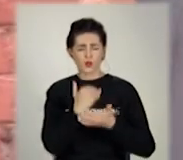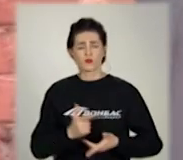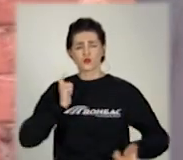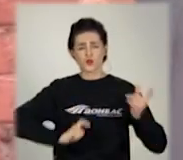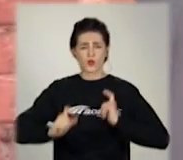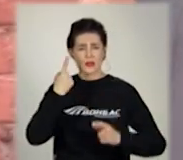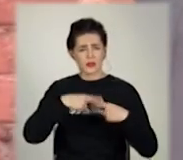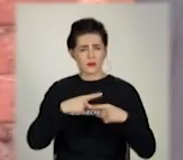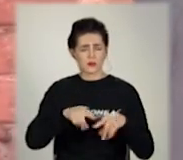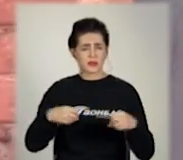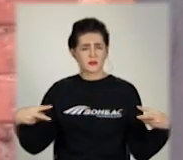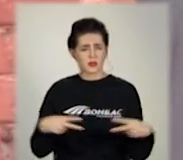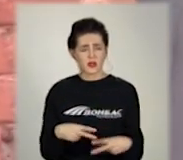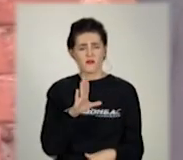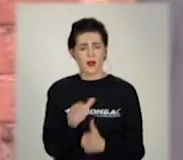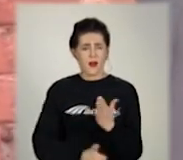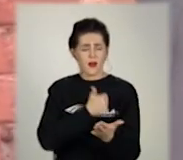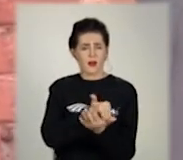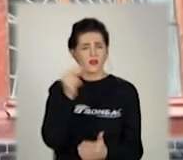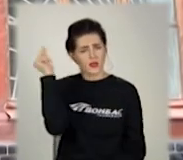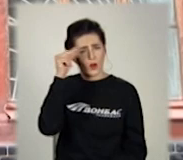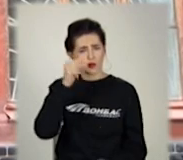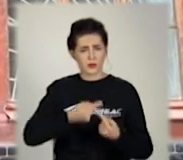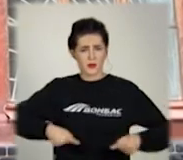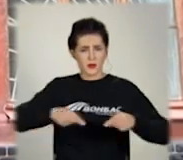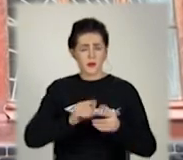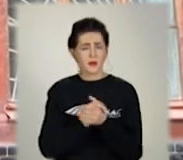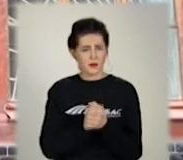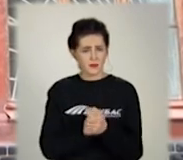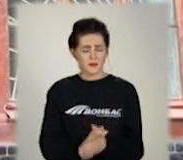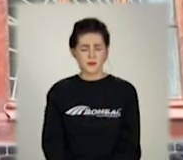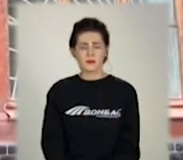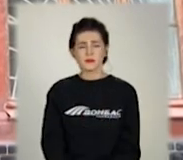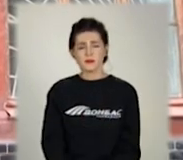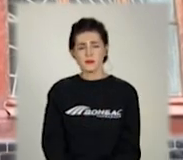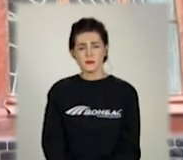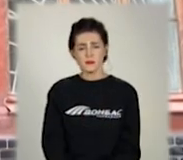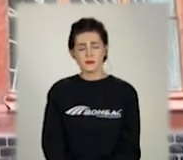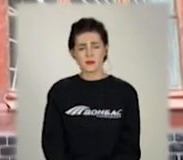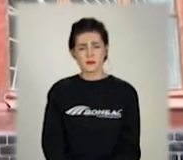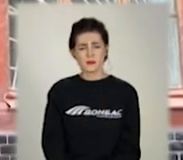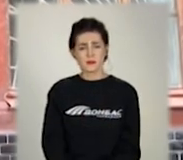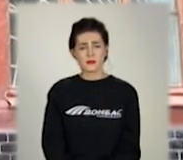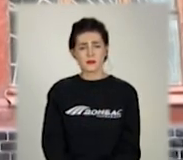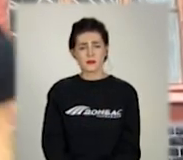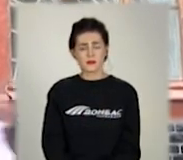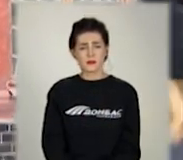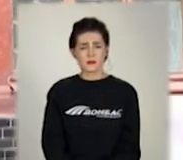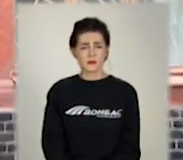студентів технічних спеціальностей у головних навчальних закладах-партнерах. Наталя Мнацаканян, Сергій Чакригін, телеканал «Донбас».